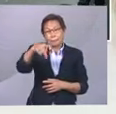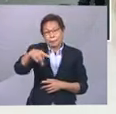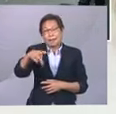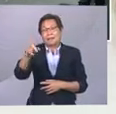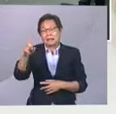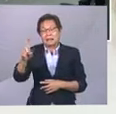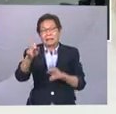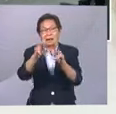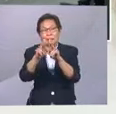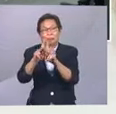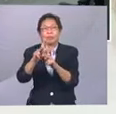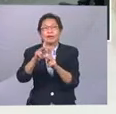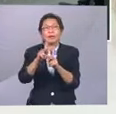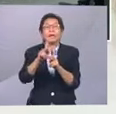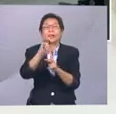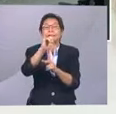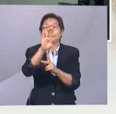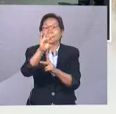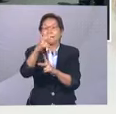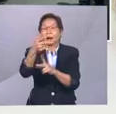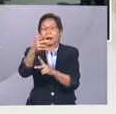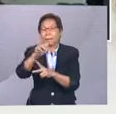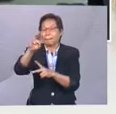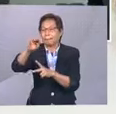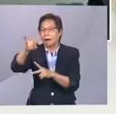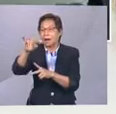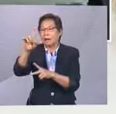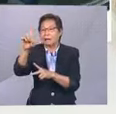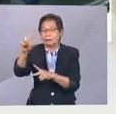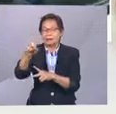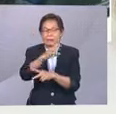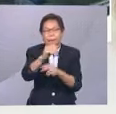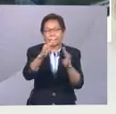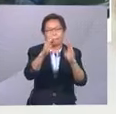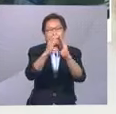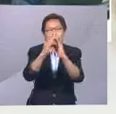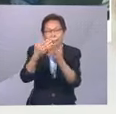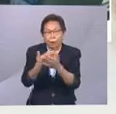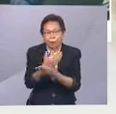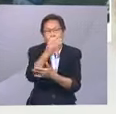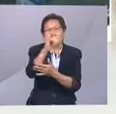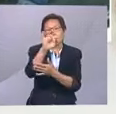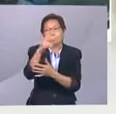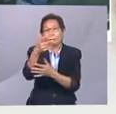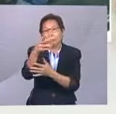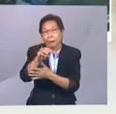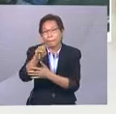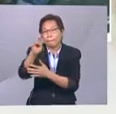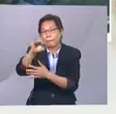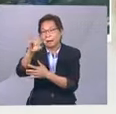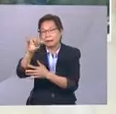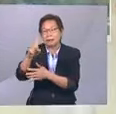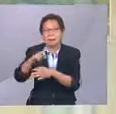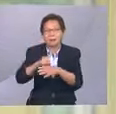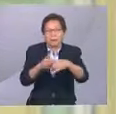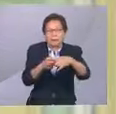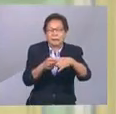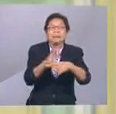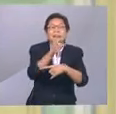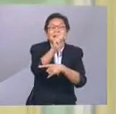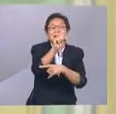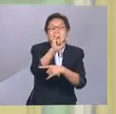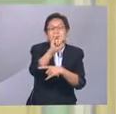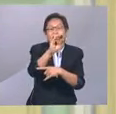kampung Dato Ibrahim Majid dan pada baru Datuk Ibrahim Najib di Simpang renggam